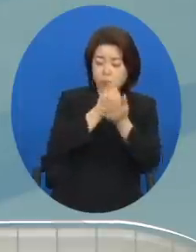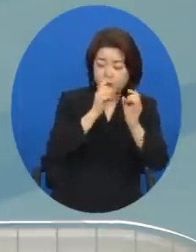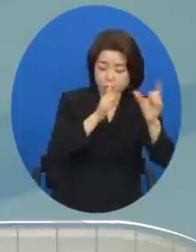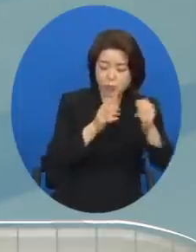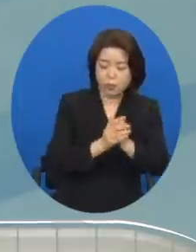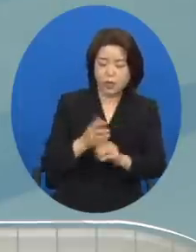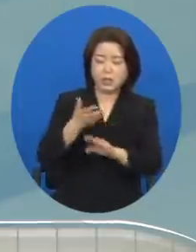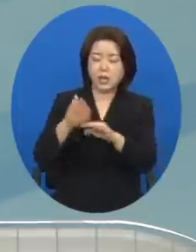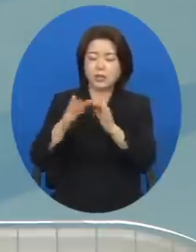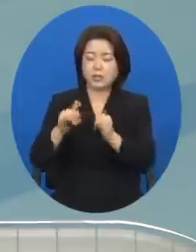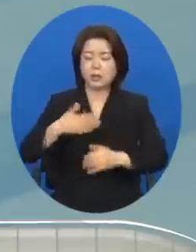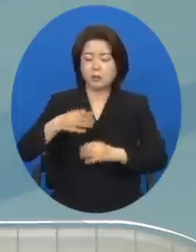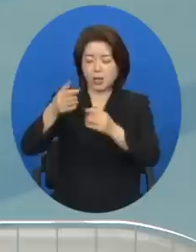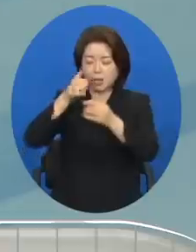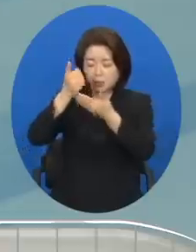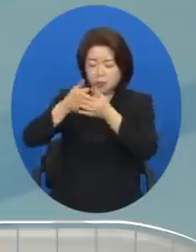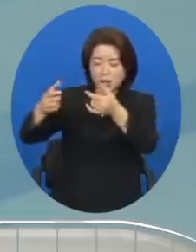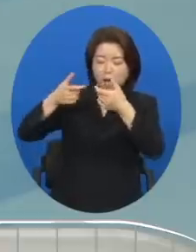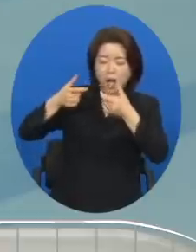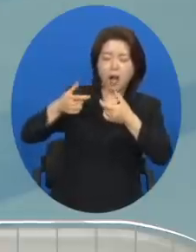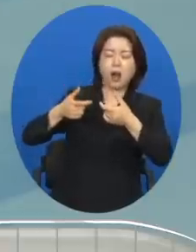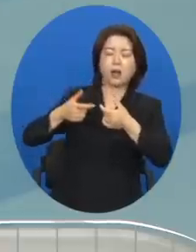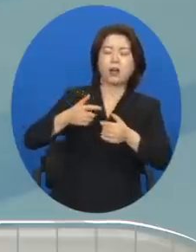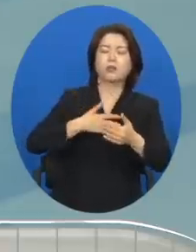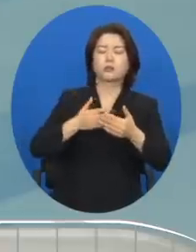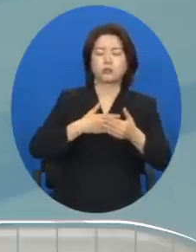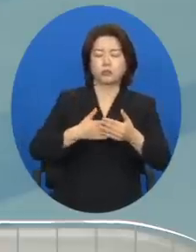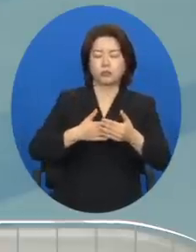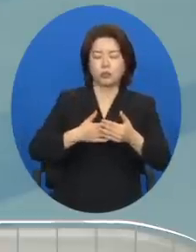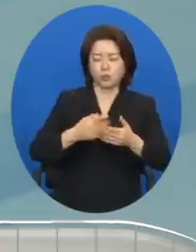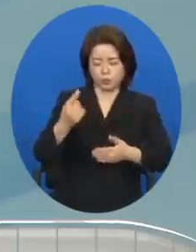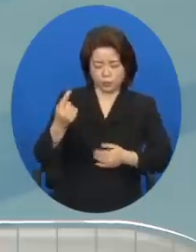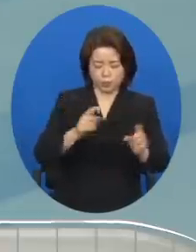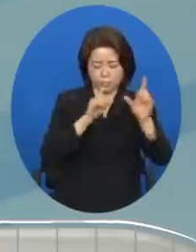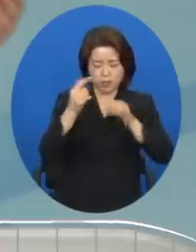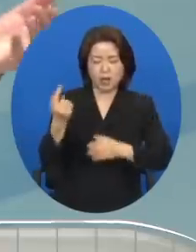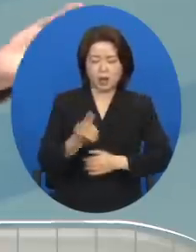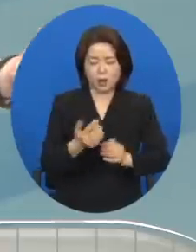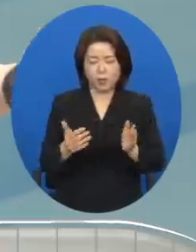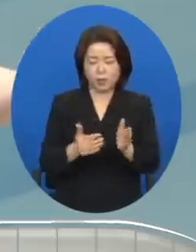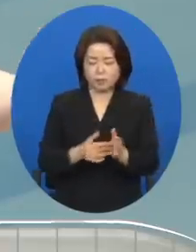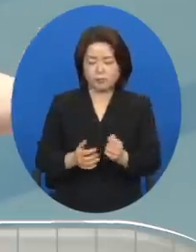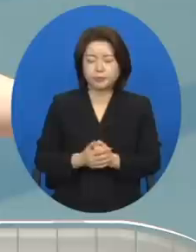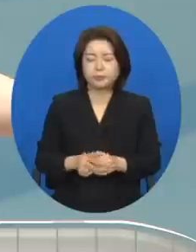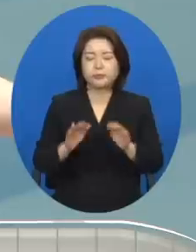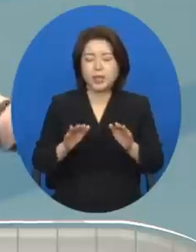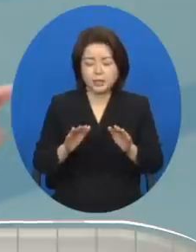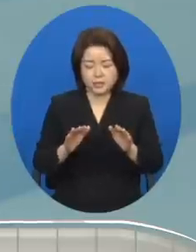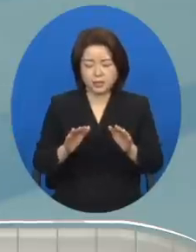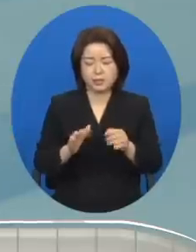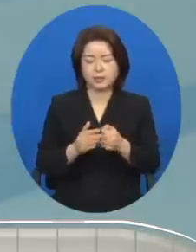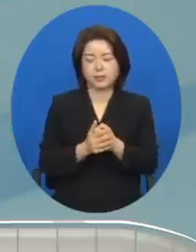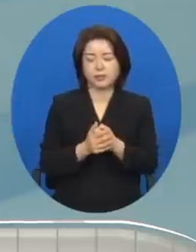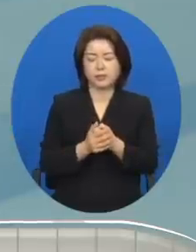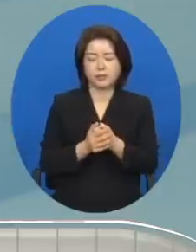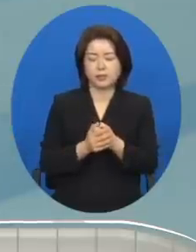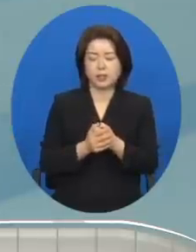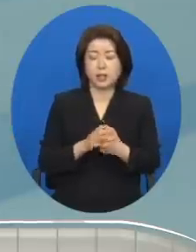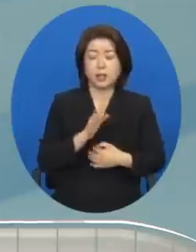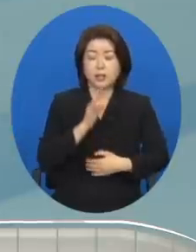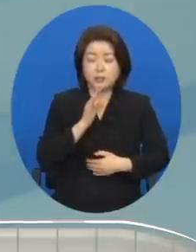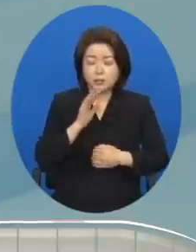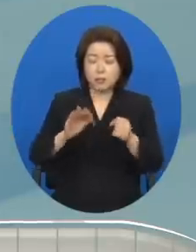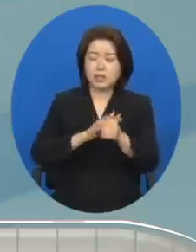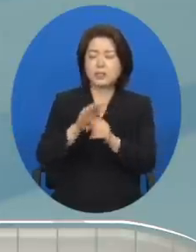나를 정죄할까 두렵고 그렇게 살았습니다. 하나님 이제는 정말